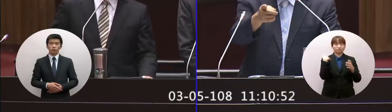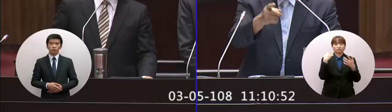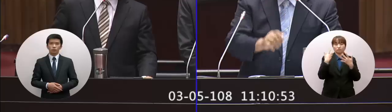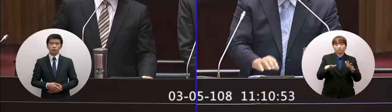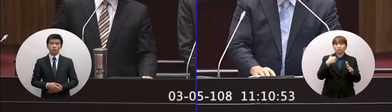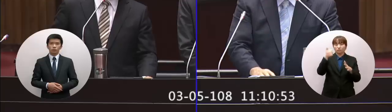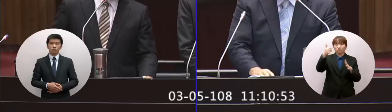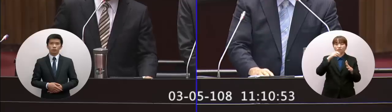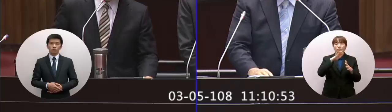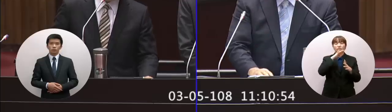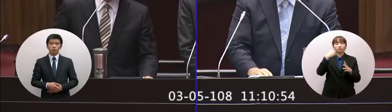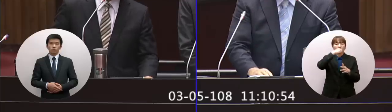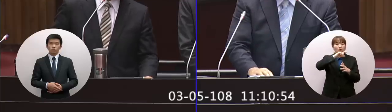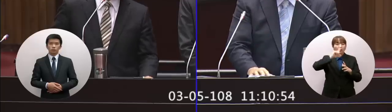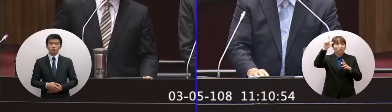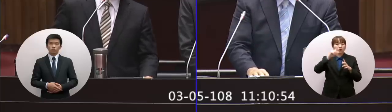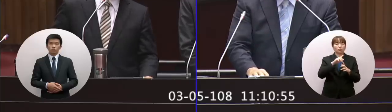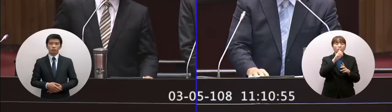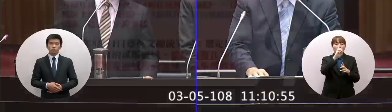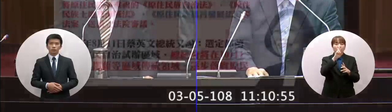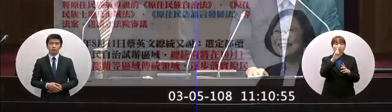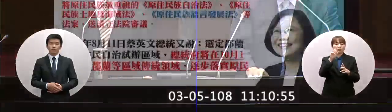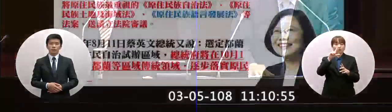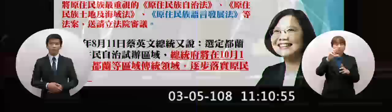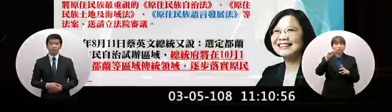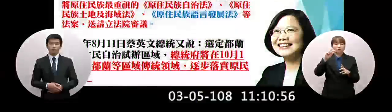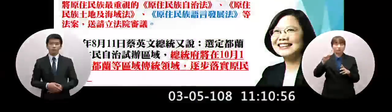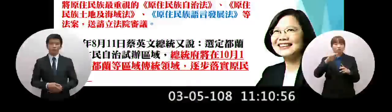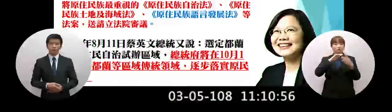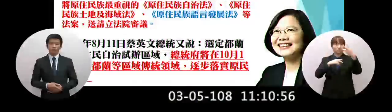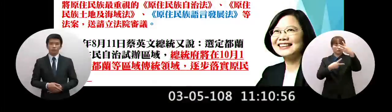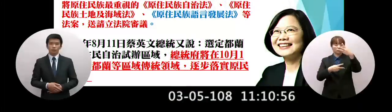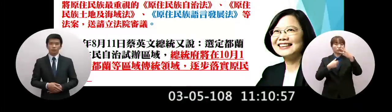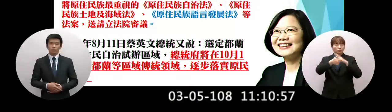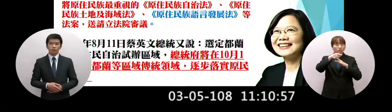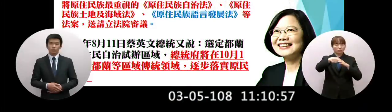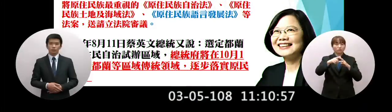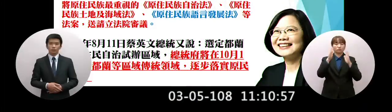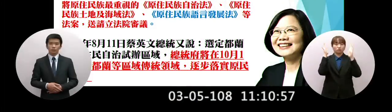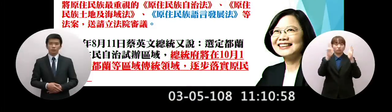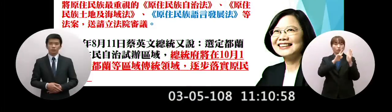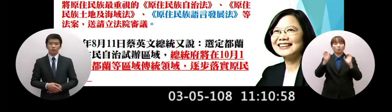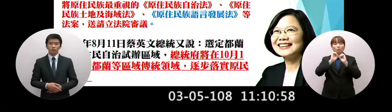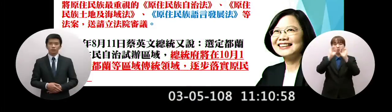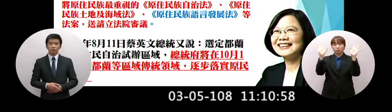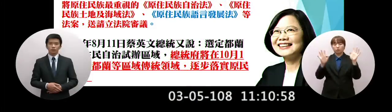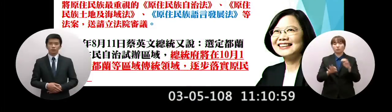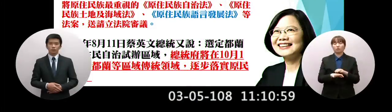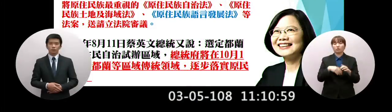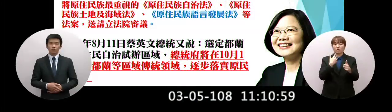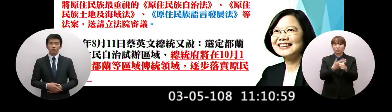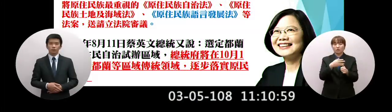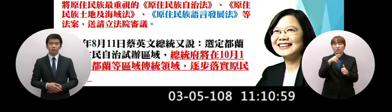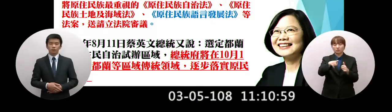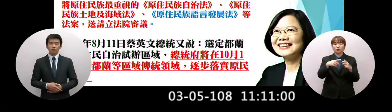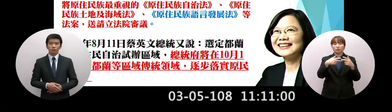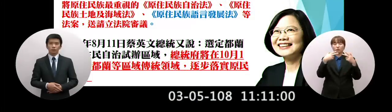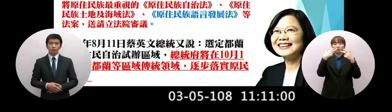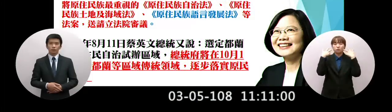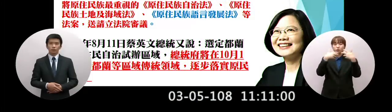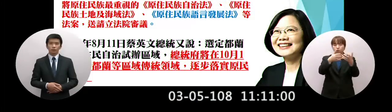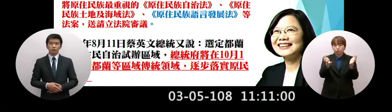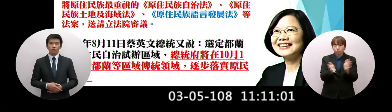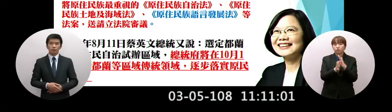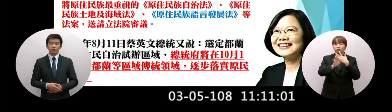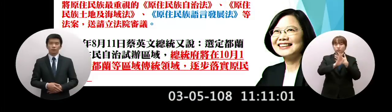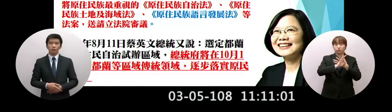我都兰部落，就是你三月一号去的都兰部落，在那里正式的宣告，要让都兰部落来示